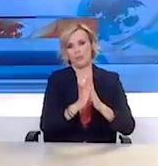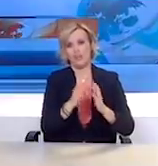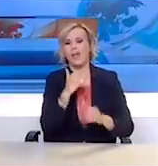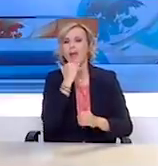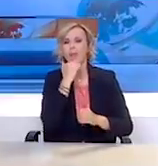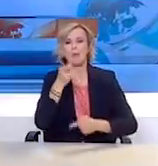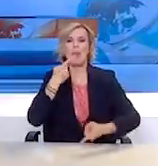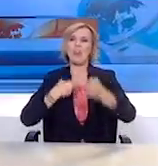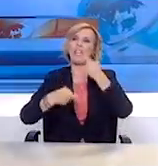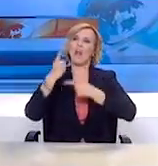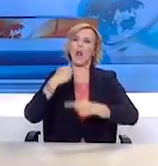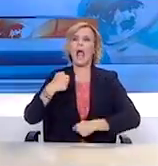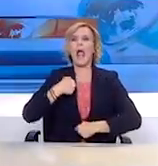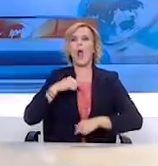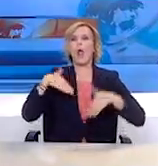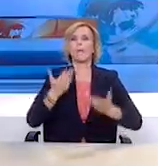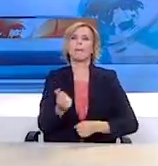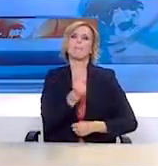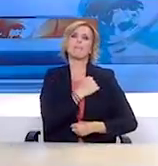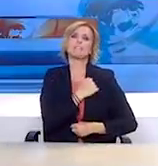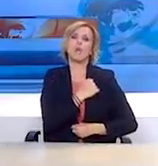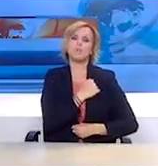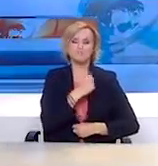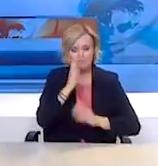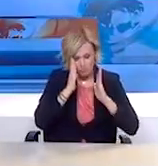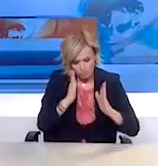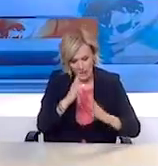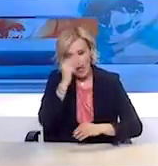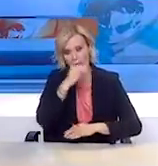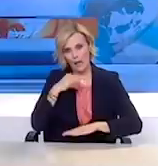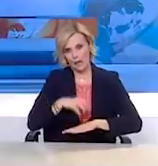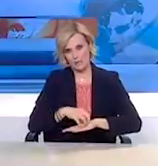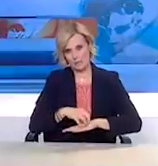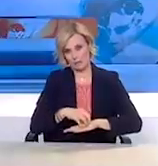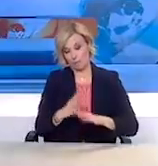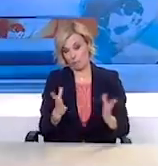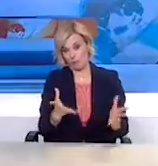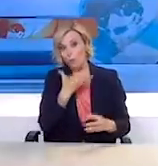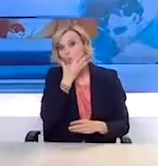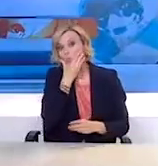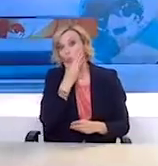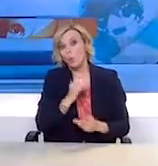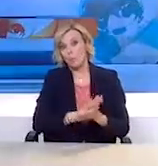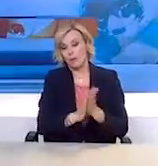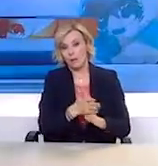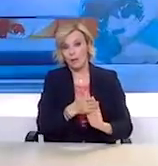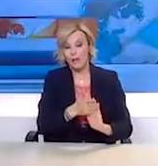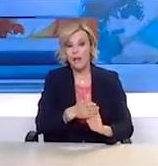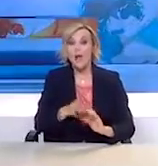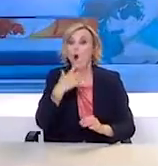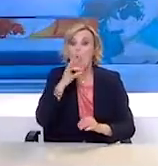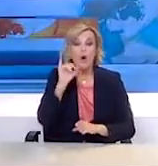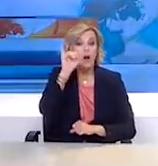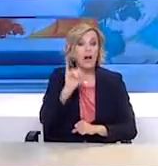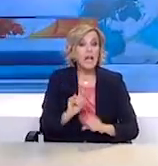την πίστη και την ίδια ώρα να γνωρίζει τις προτροπές της Εκκλησίας. Και πόσο μάλλον όταν οι οδηγίες Ιεράς Συνόδου